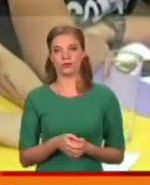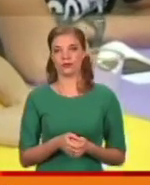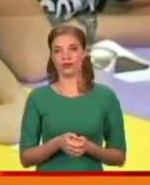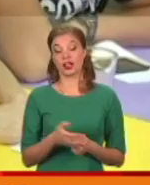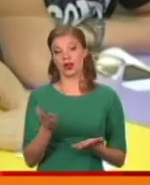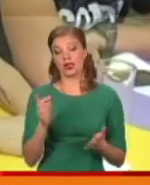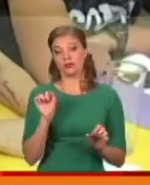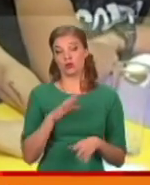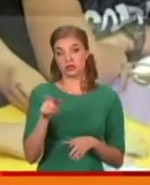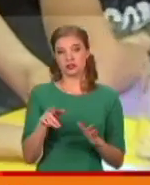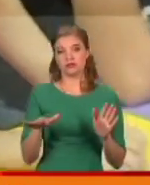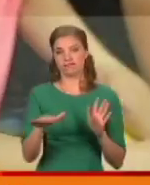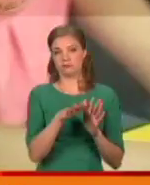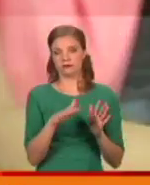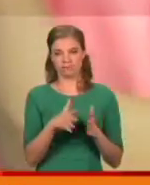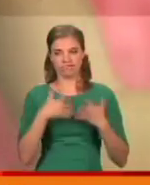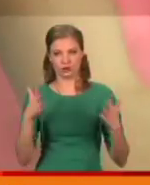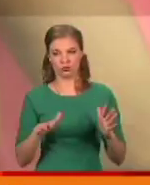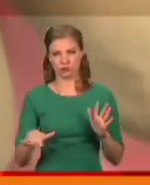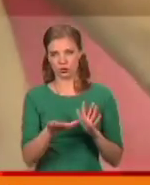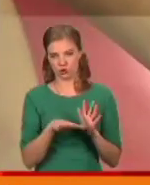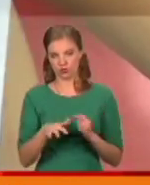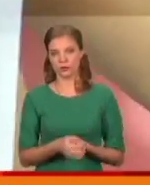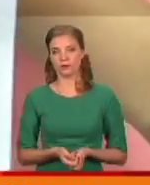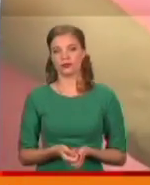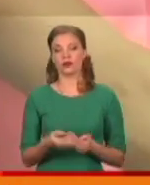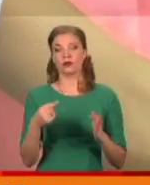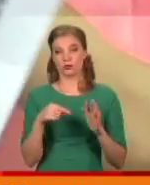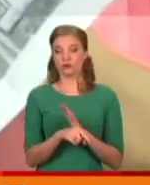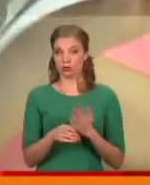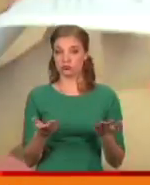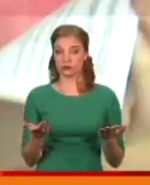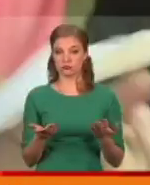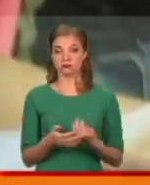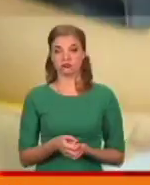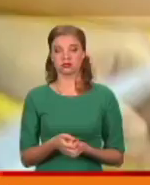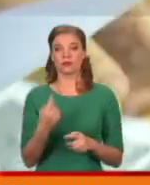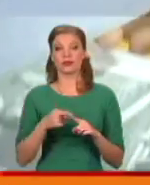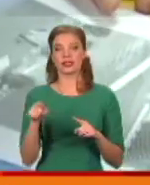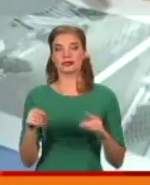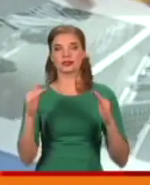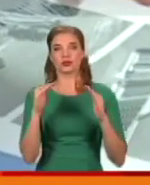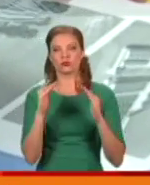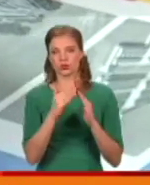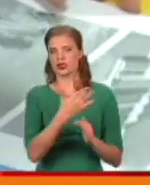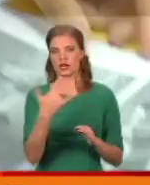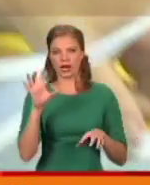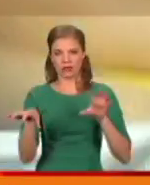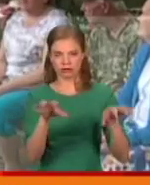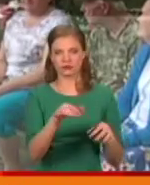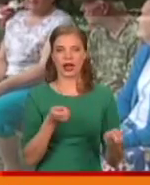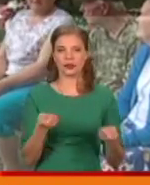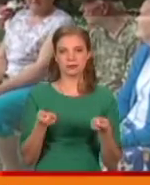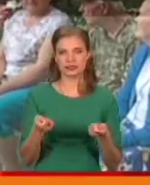воно так і займає воно немаленьку площу. Ну, тобто, це тут є декілька корпусів,